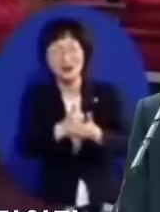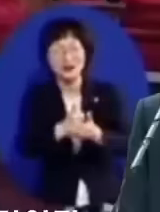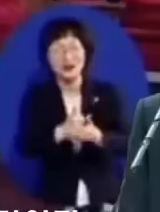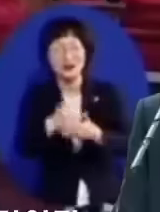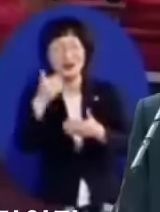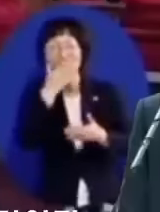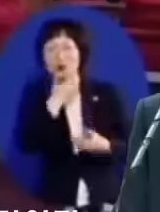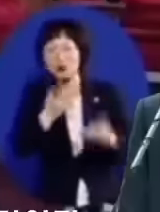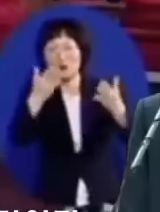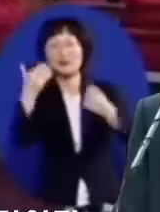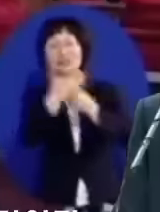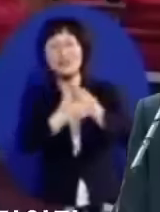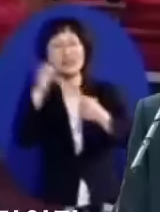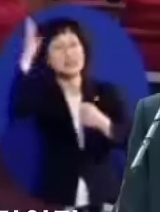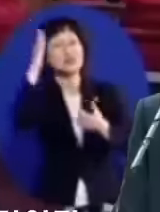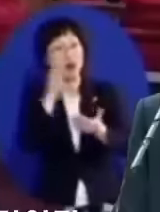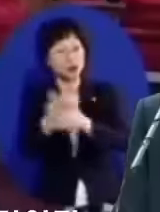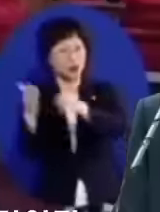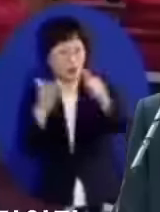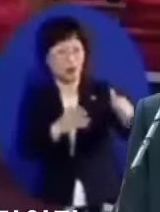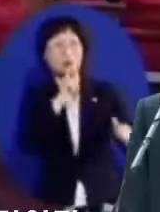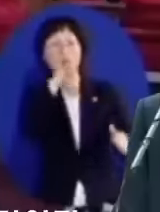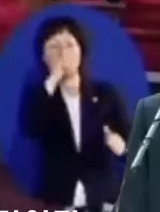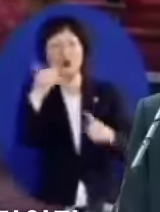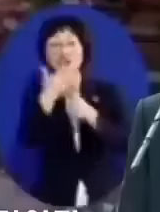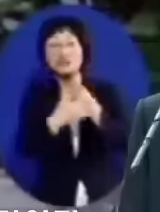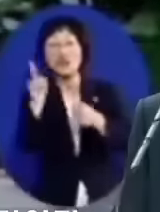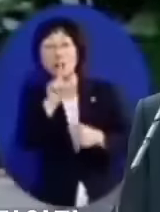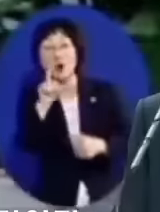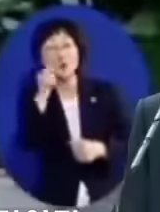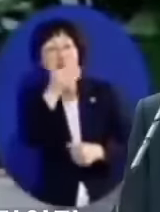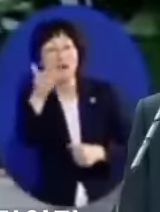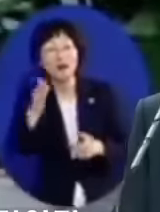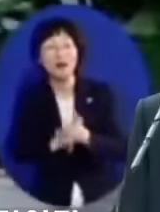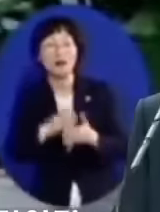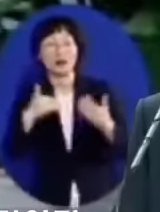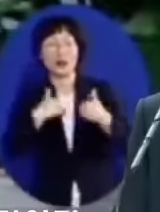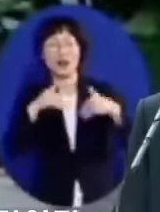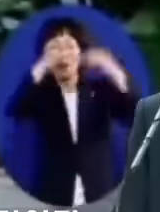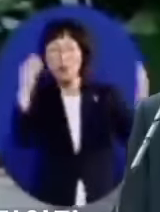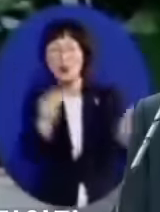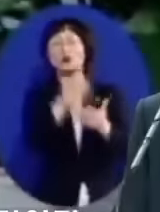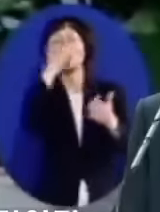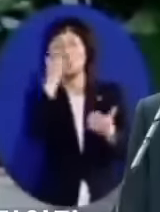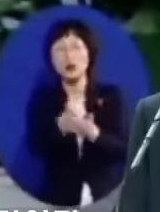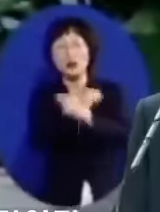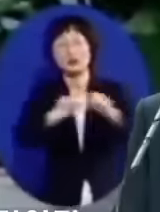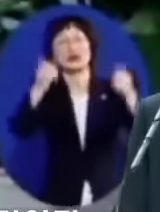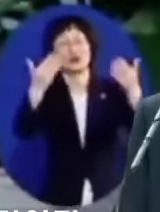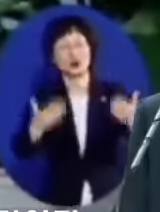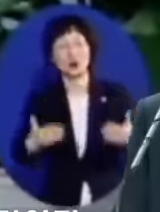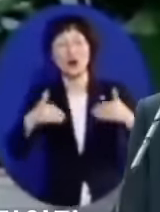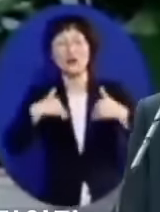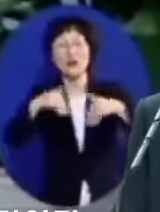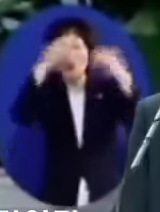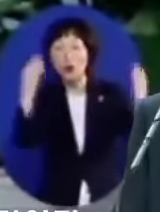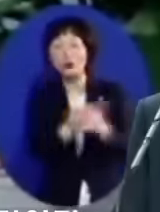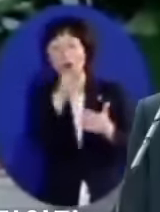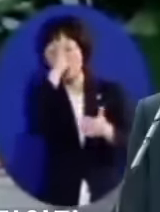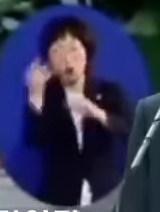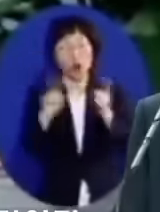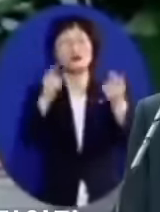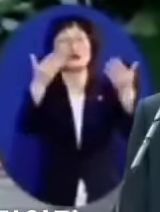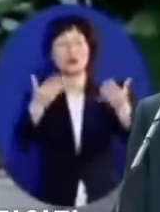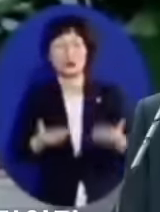은택을 잊지 말지어다. 잊지 말아야 했습니다. 그 은택이 뭡니까? 제가 내 모든 죄악을 사하시며 내 모든 병을